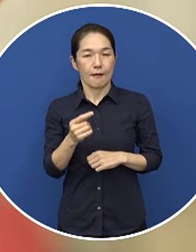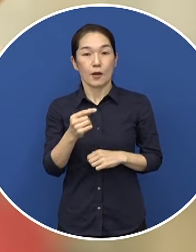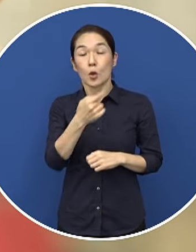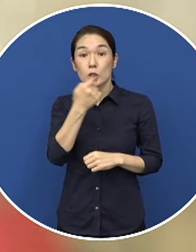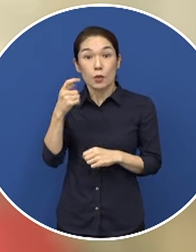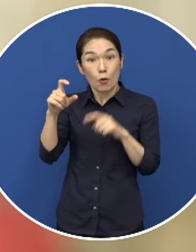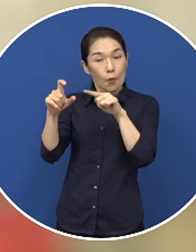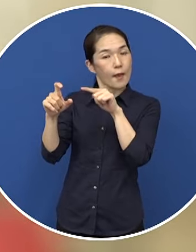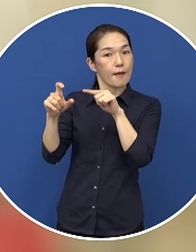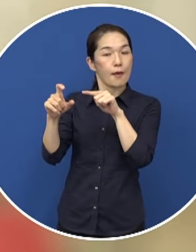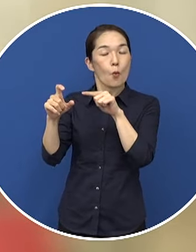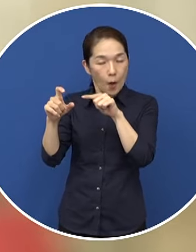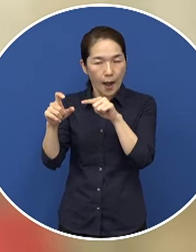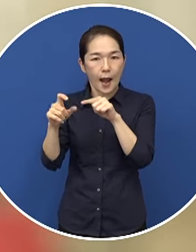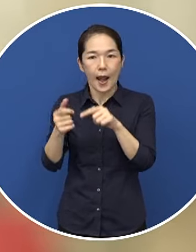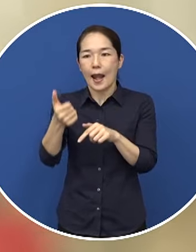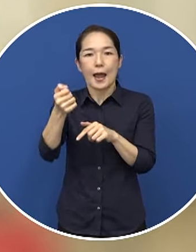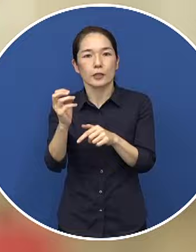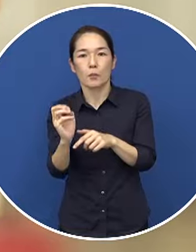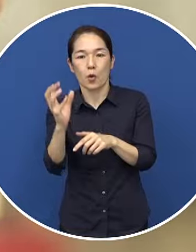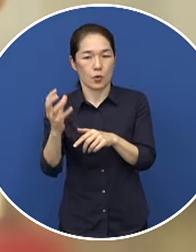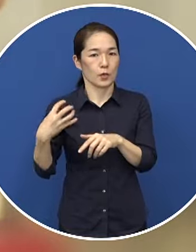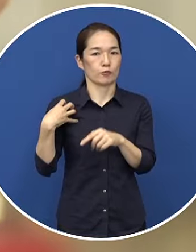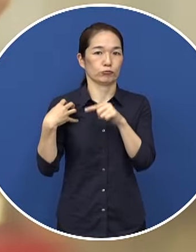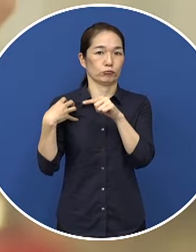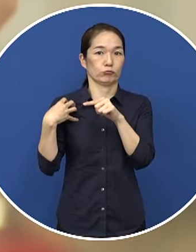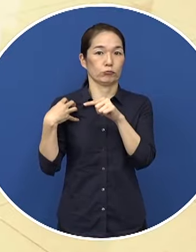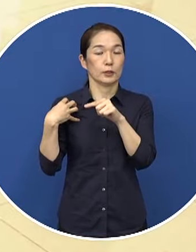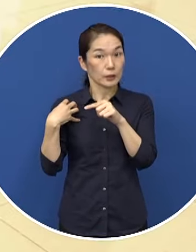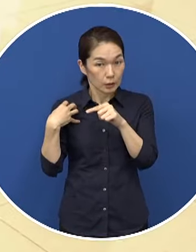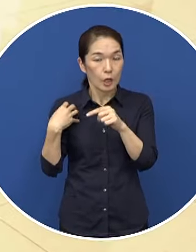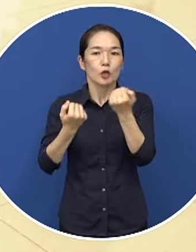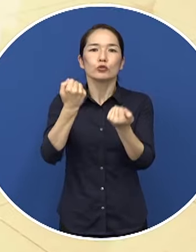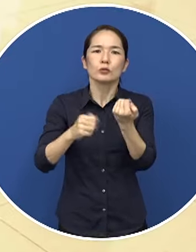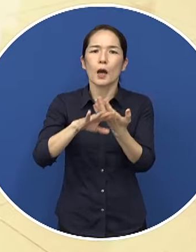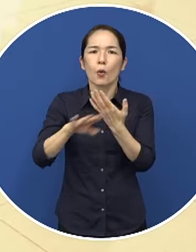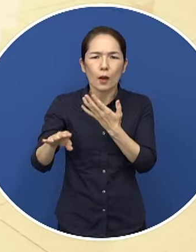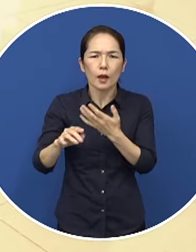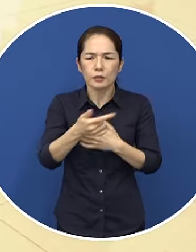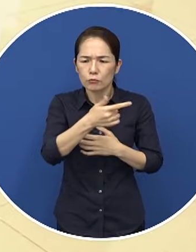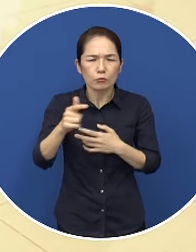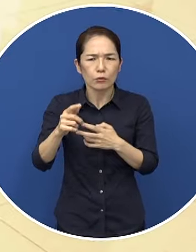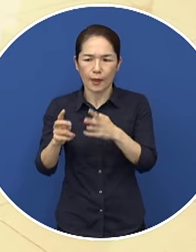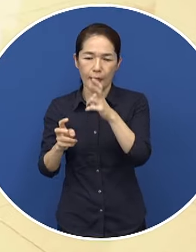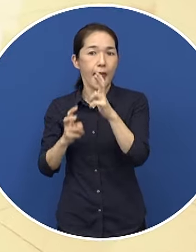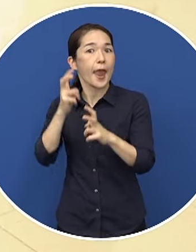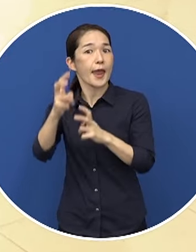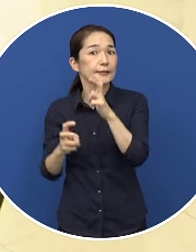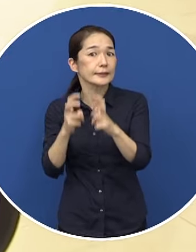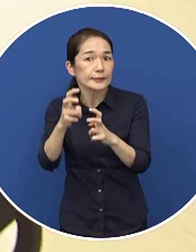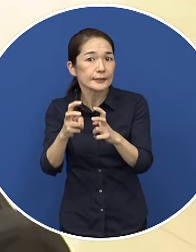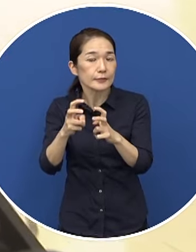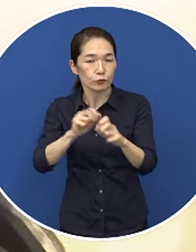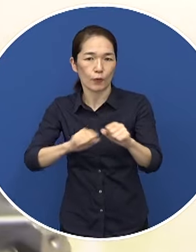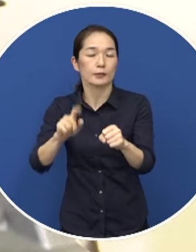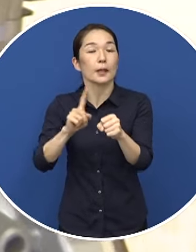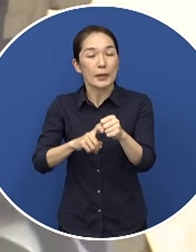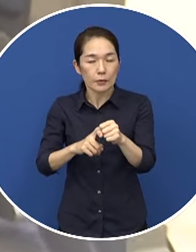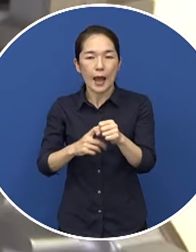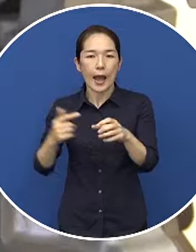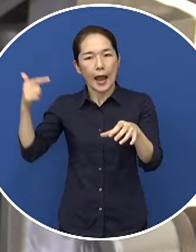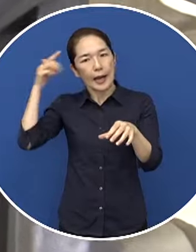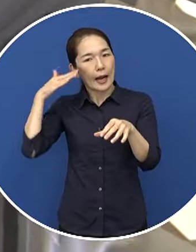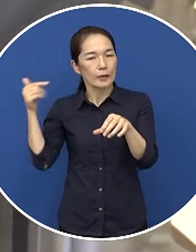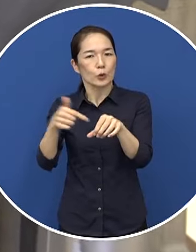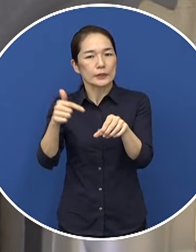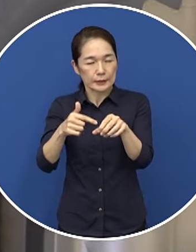はこのスパークプラグはライターの役割を担っています。車をはじめ様々な乗り物のエンジンは、ガソリンと空気